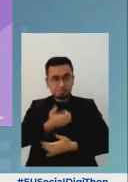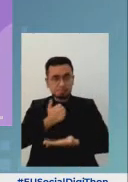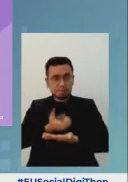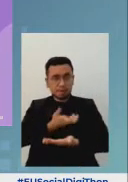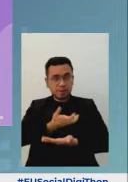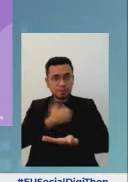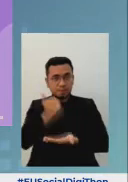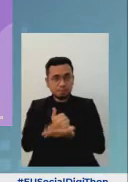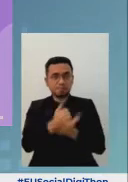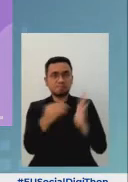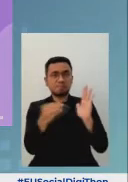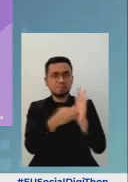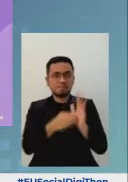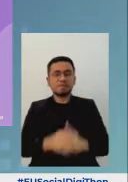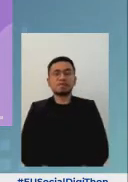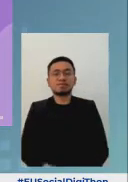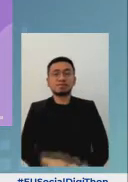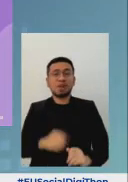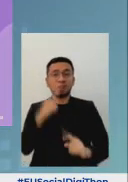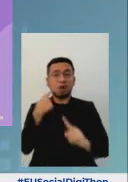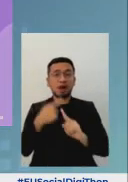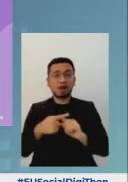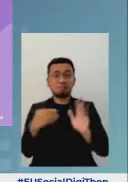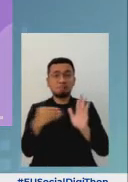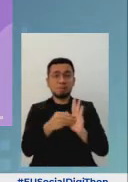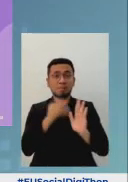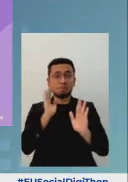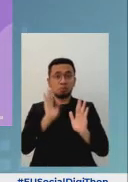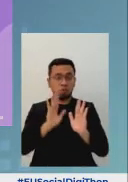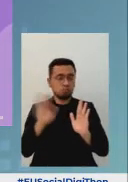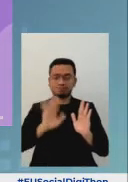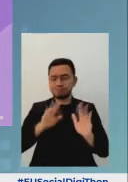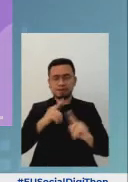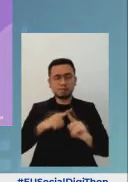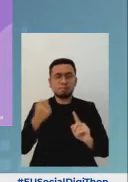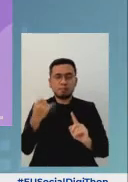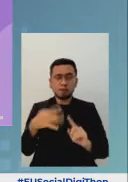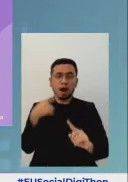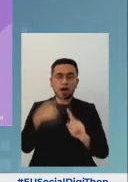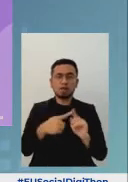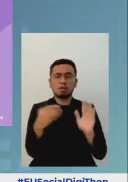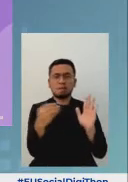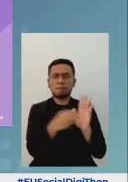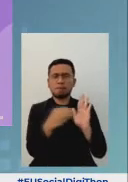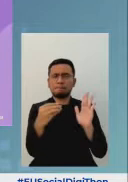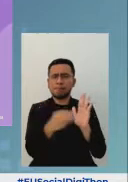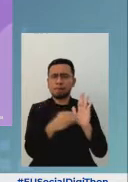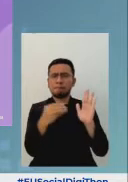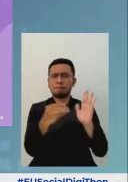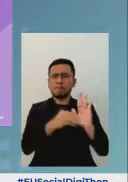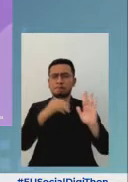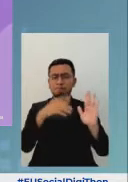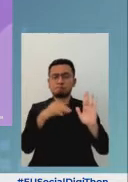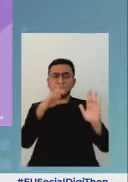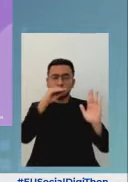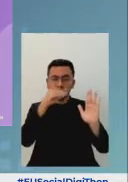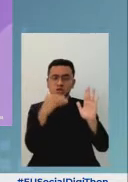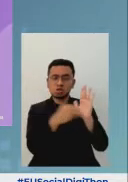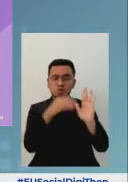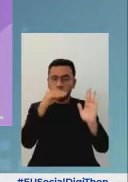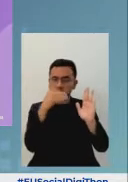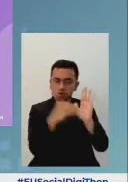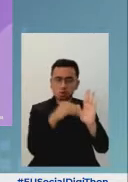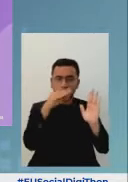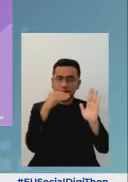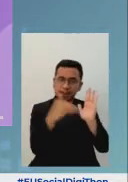perilaku, enggak cuma sekali aja, berulang. Terus kemudian dirasa menyakitkan. Tuh, jadi kayak tadi